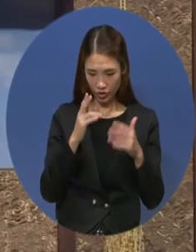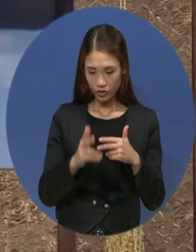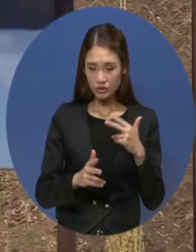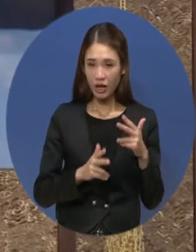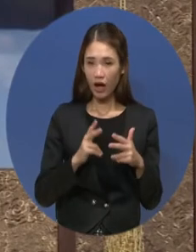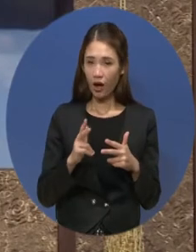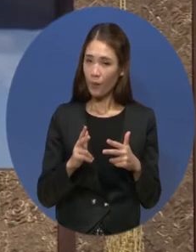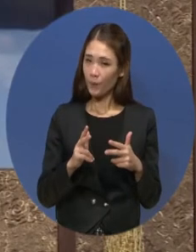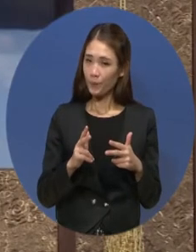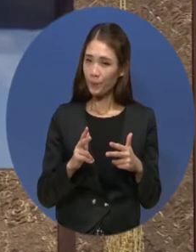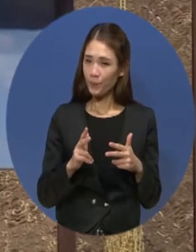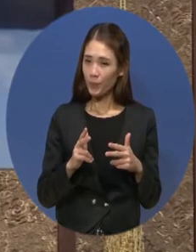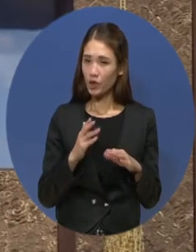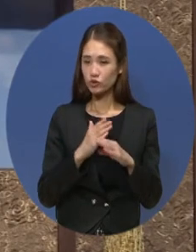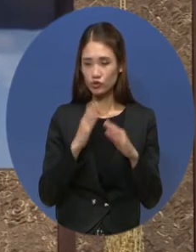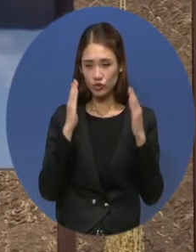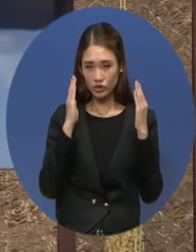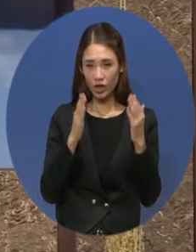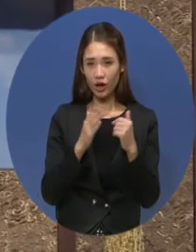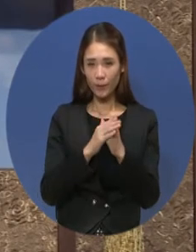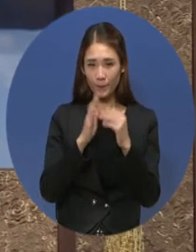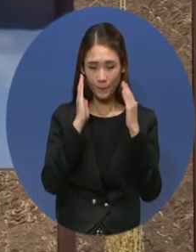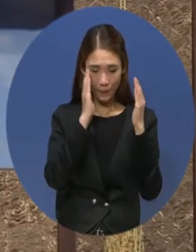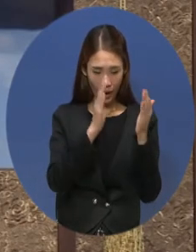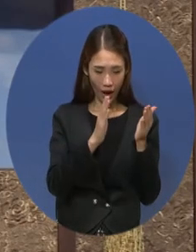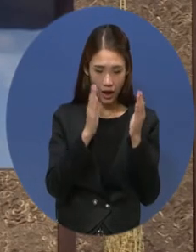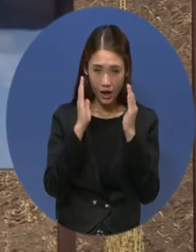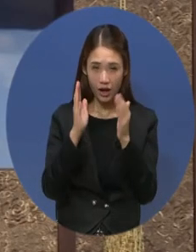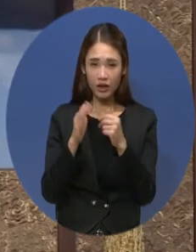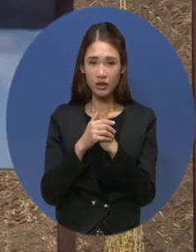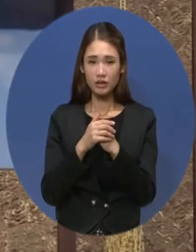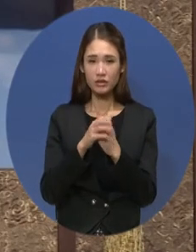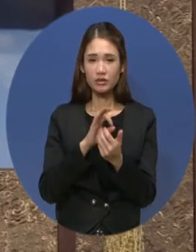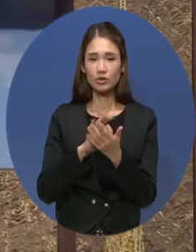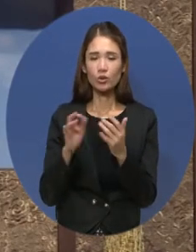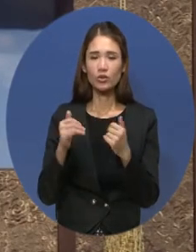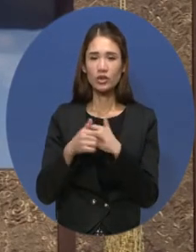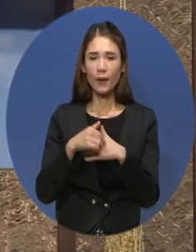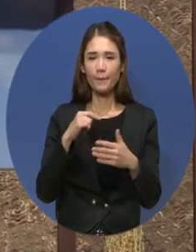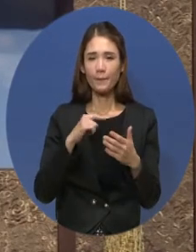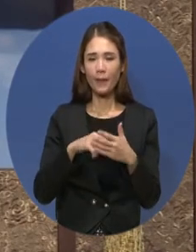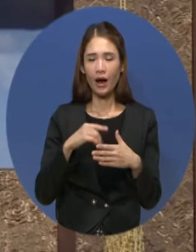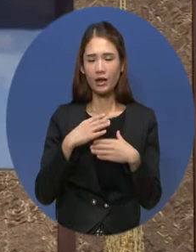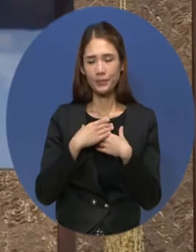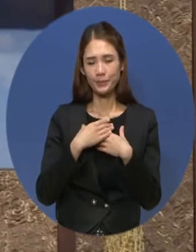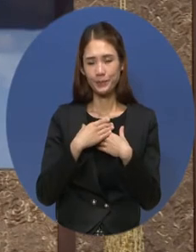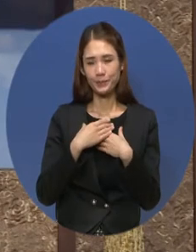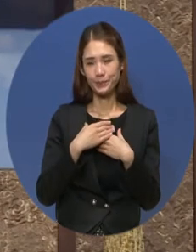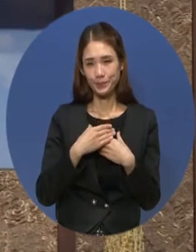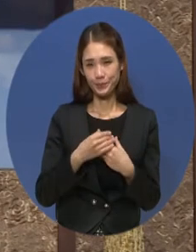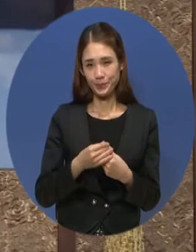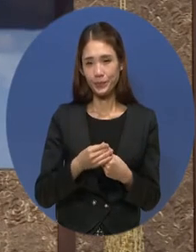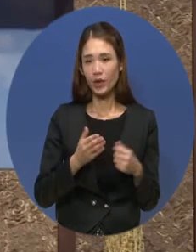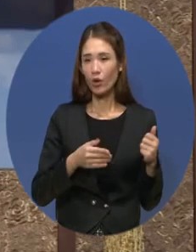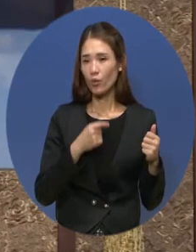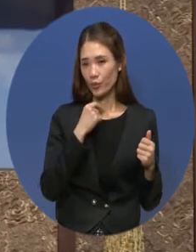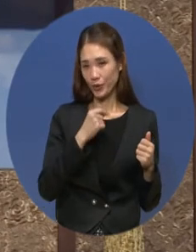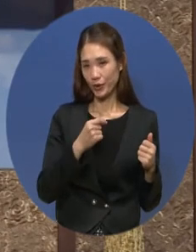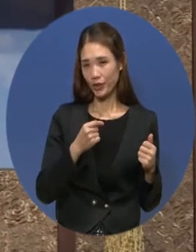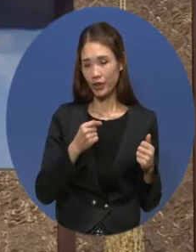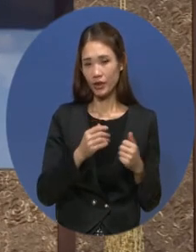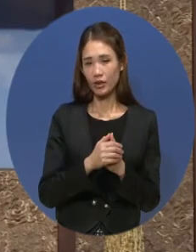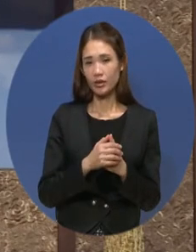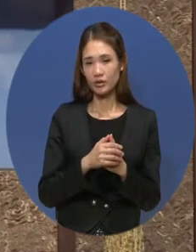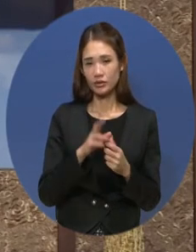것보다도 중점 적인 방향성은 이유인데 심리 안정 어 이 음들이 심리 1조 그런 센 타